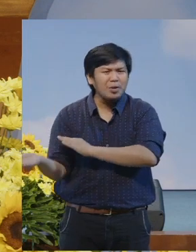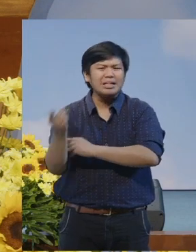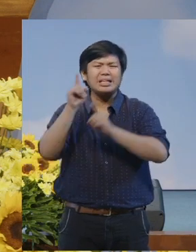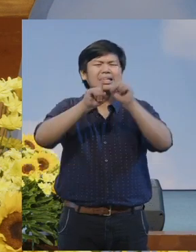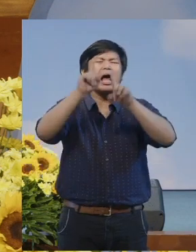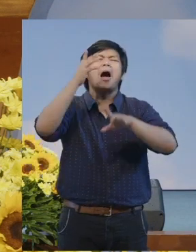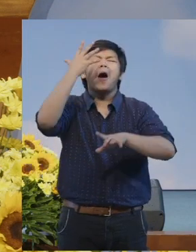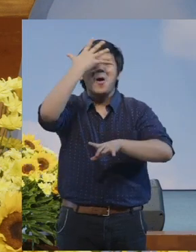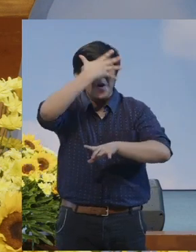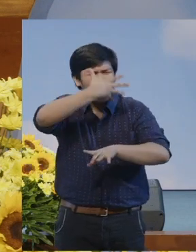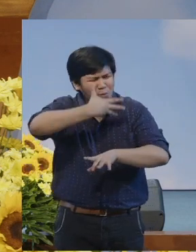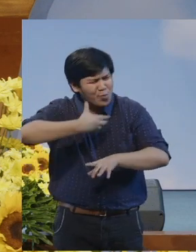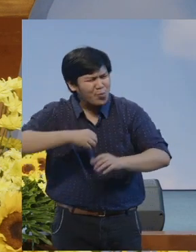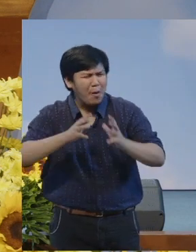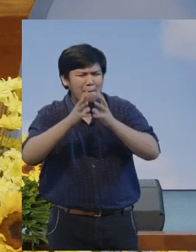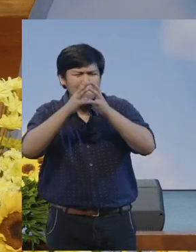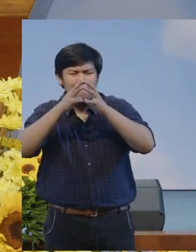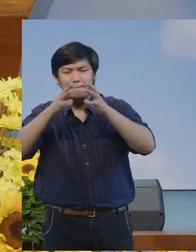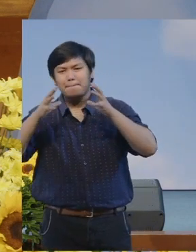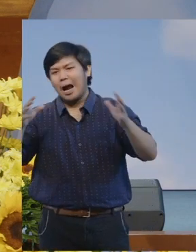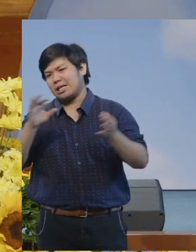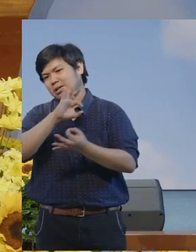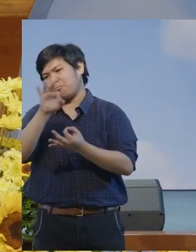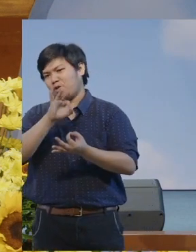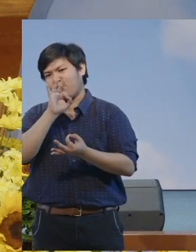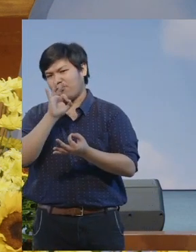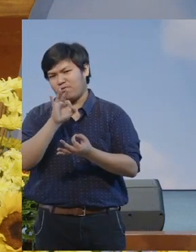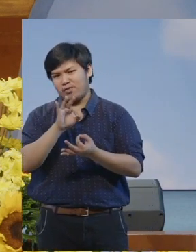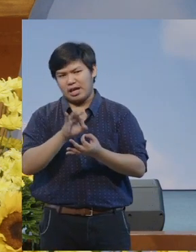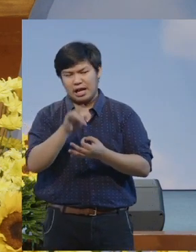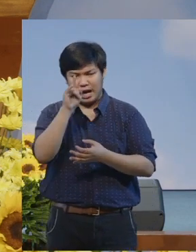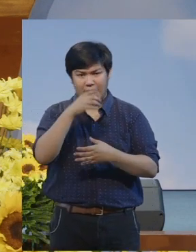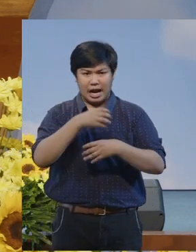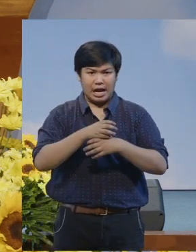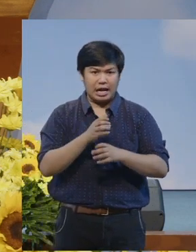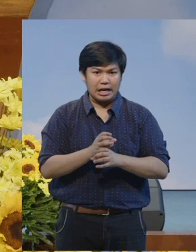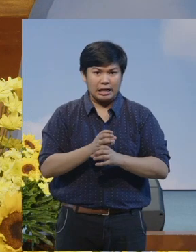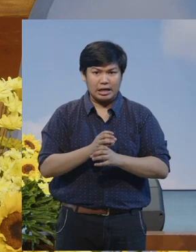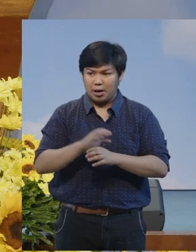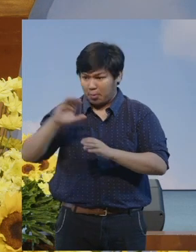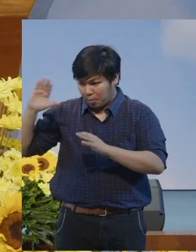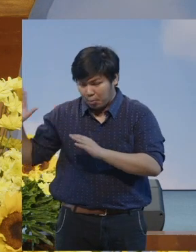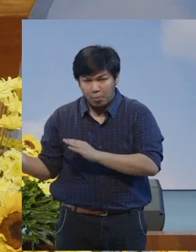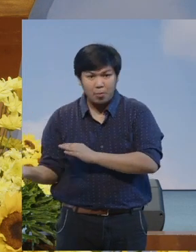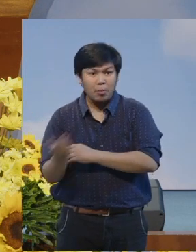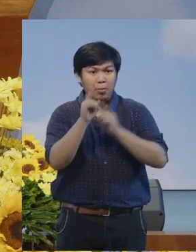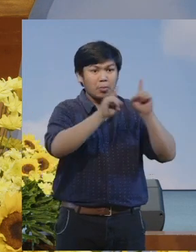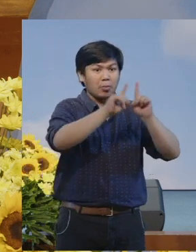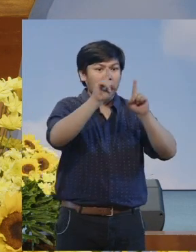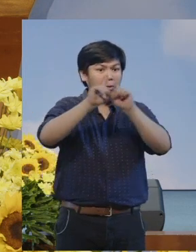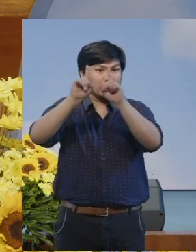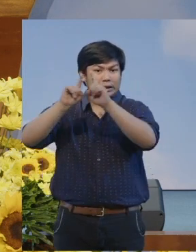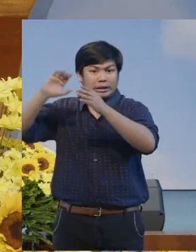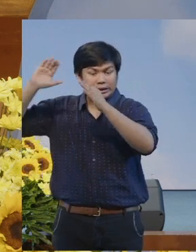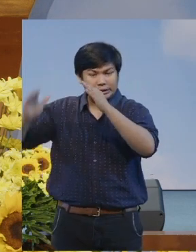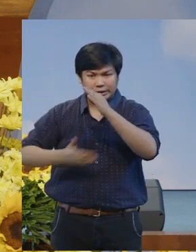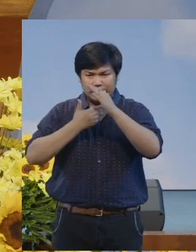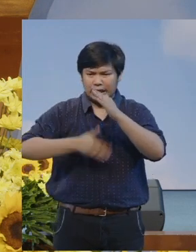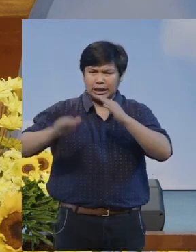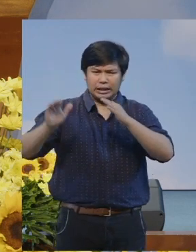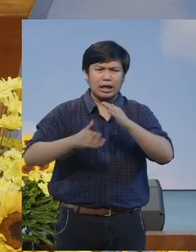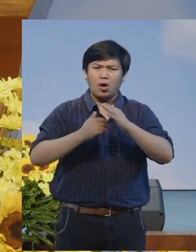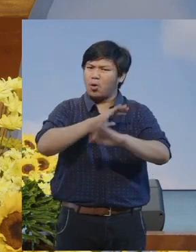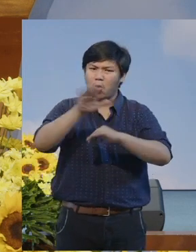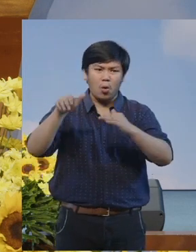na morning stars. Sa Job 38:7. When the morning stars sang together and all the sons of